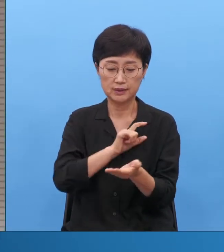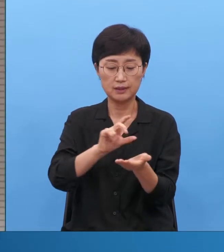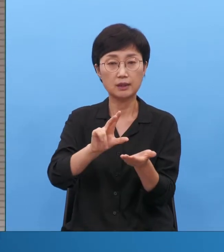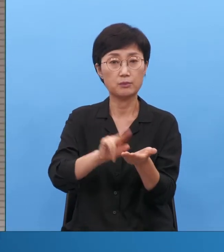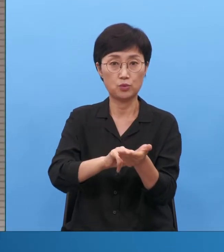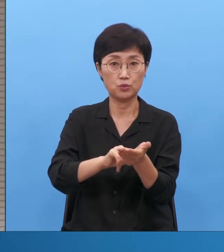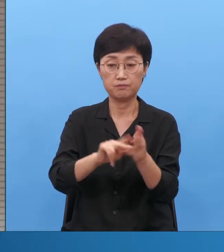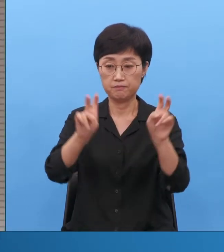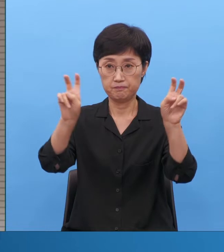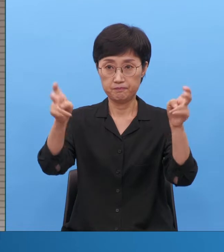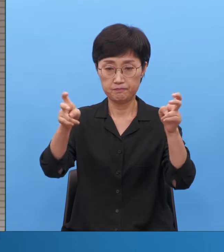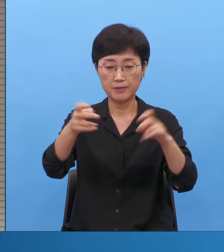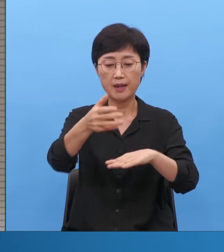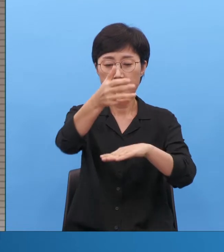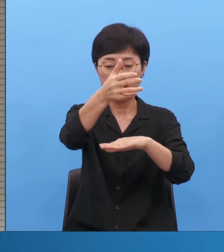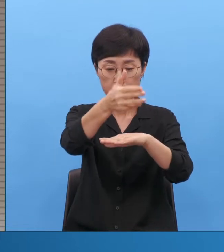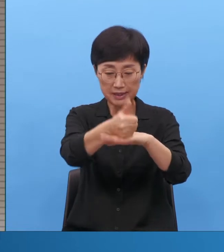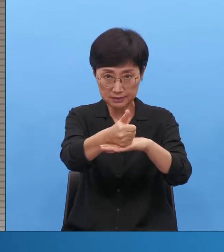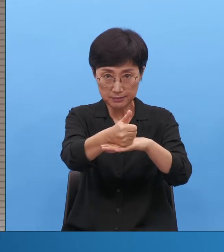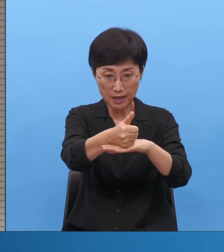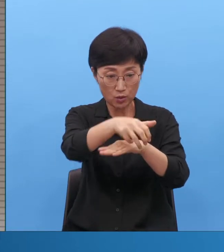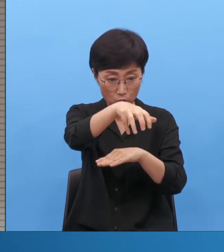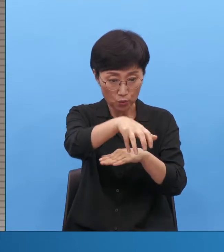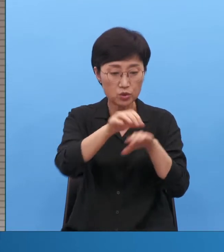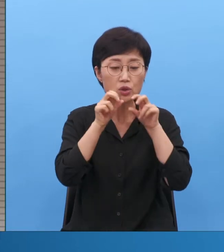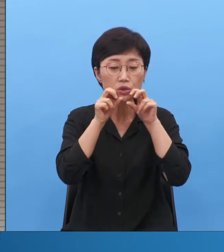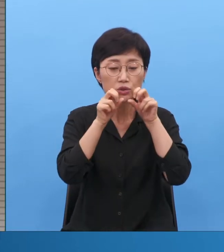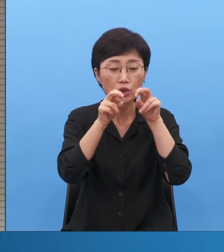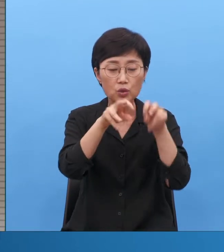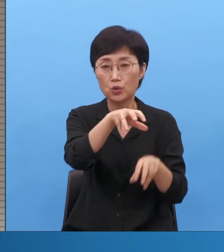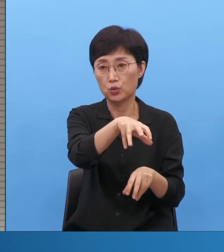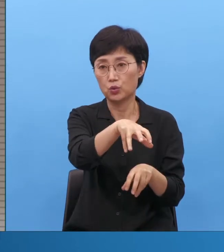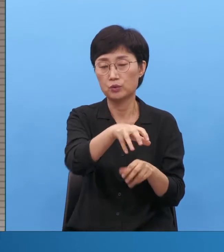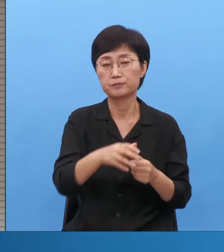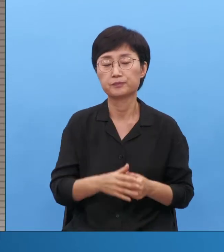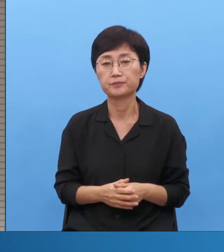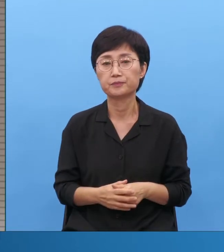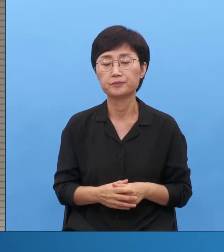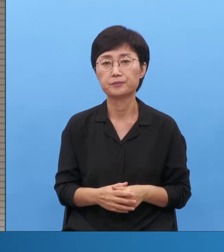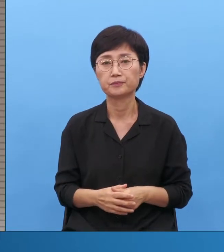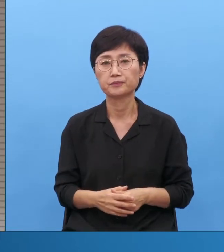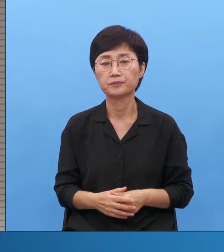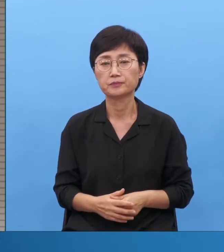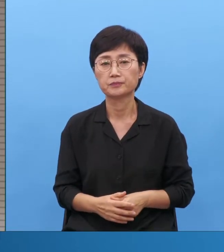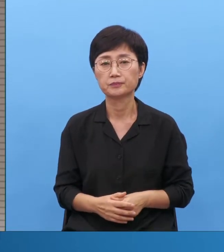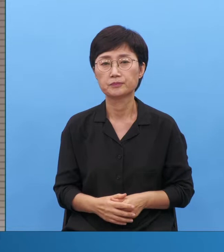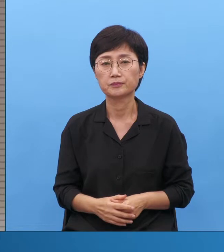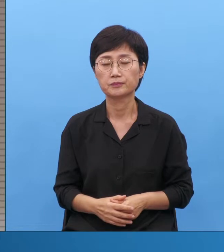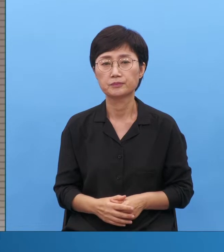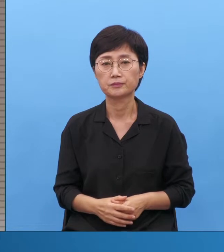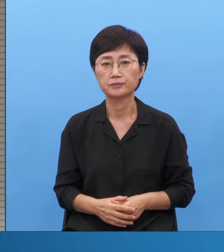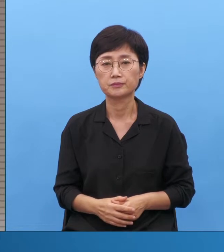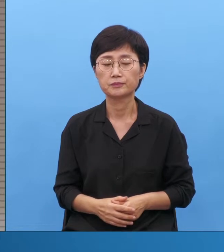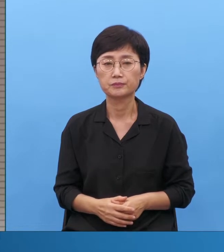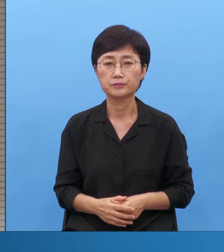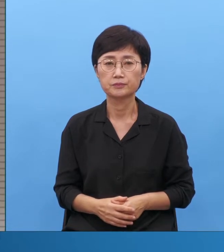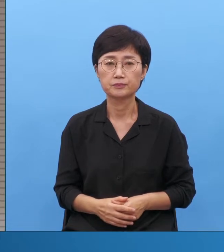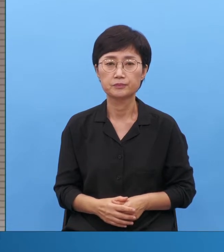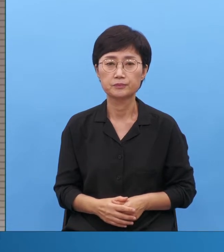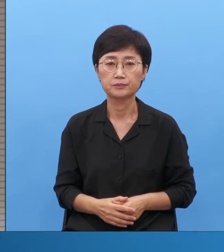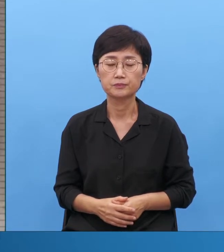선교지라는 제목으로 유광수 목사님께서 말씀 증거해 주시겠습니다. After the praise of David Choir, Reverend Yu Kwang-soo will give us a message entitled The Last Missions